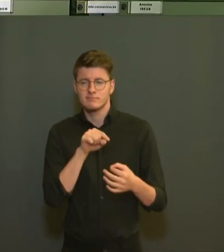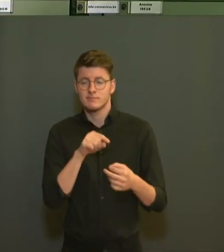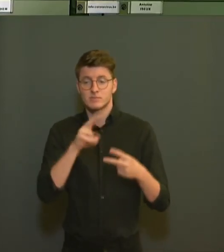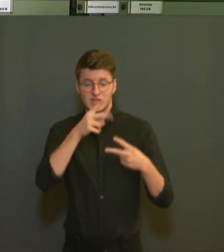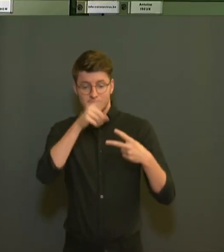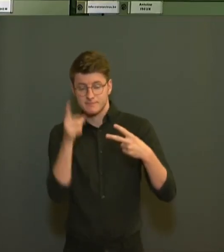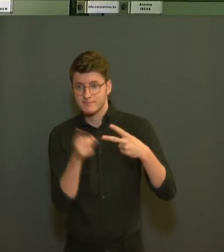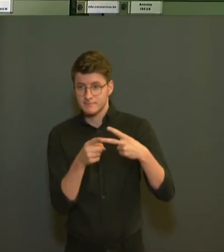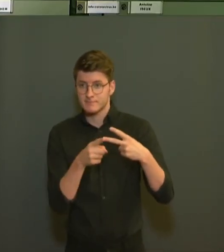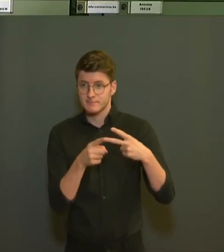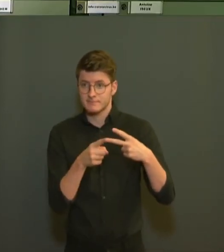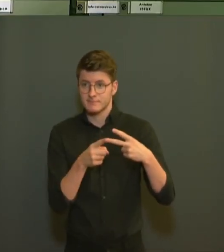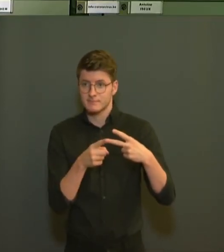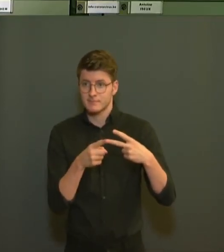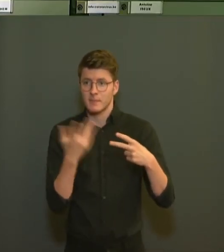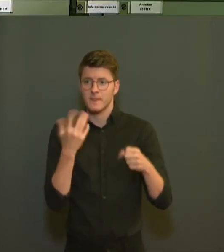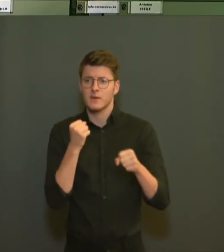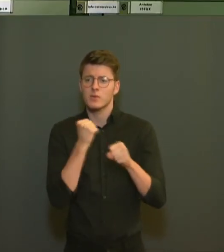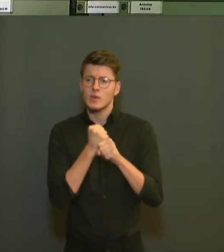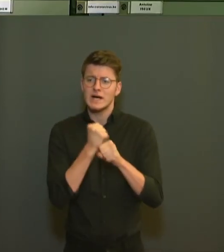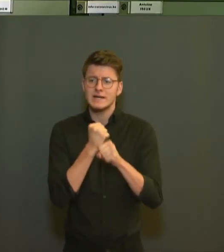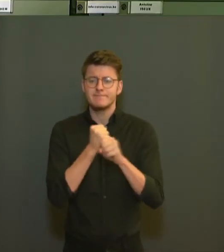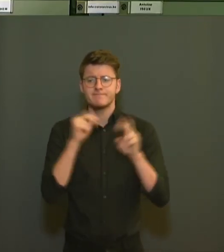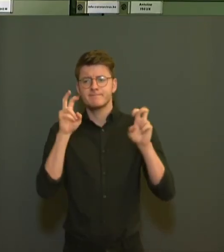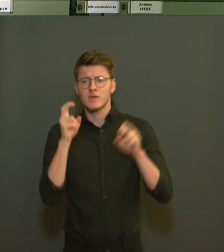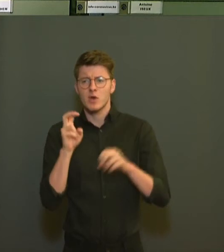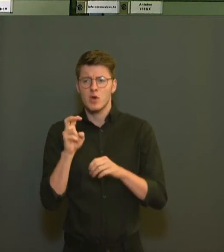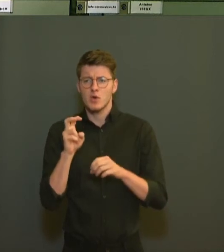werking van de controletoren en het